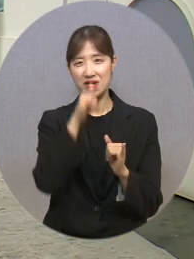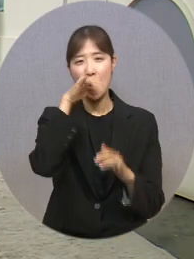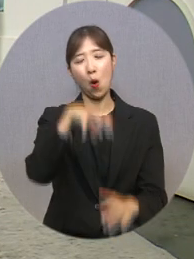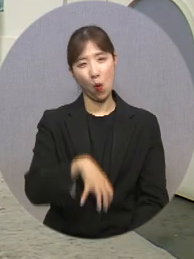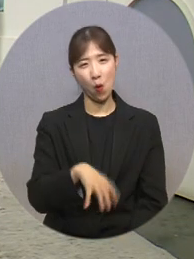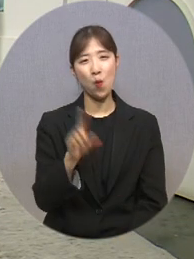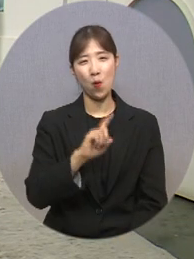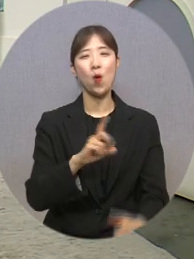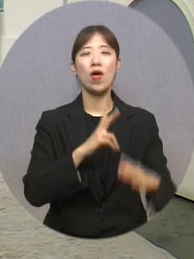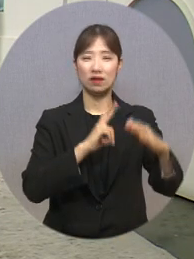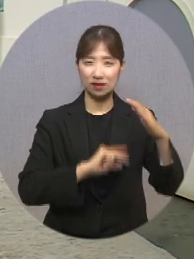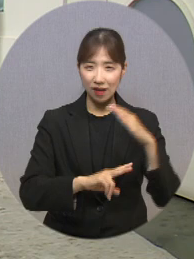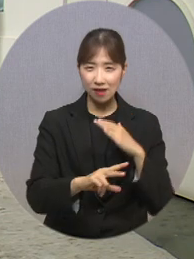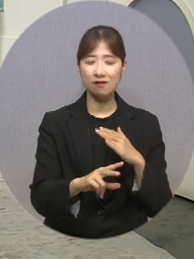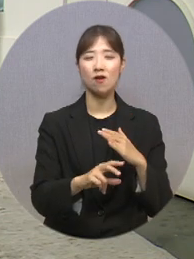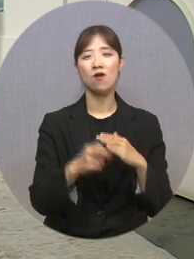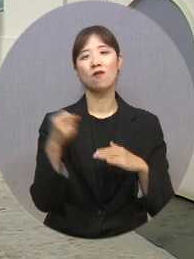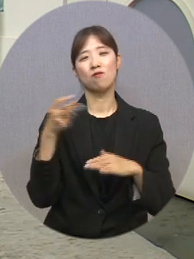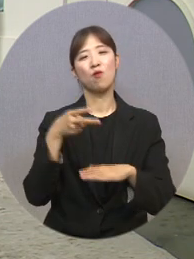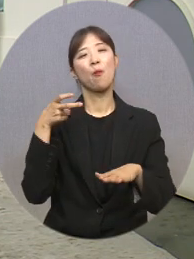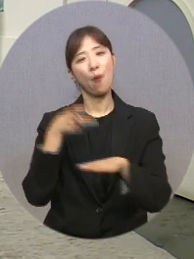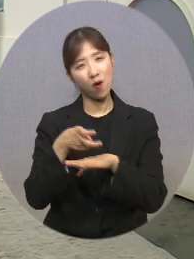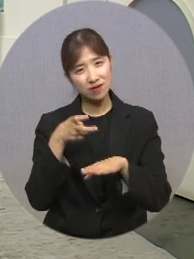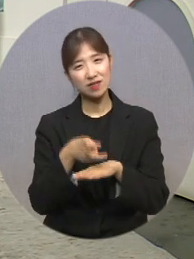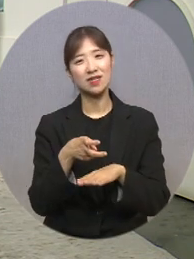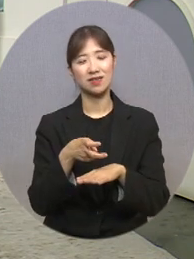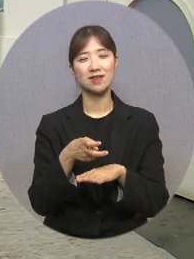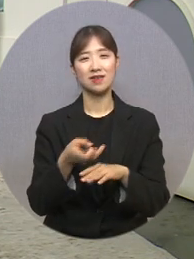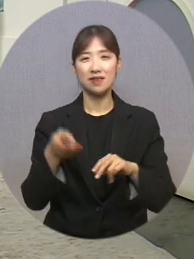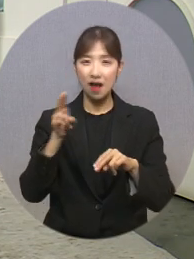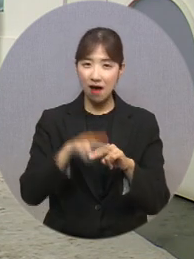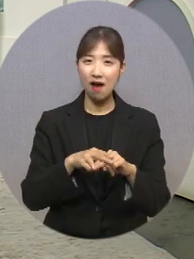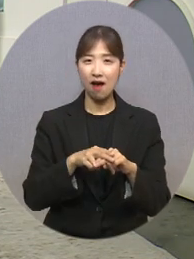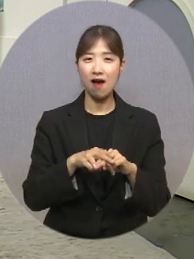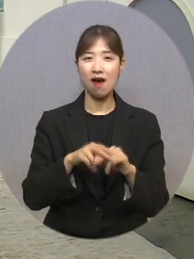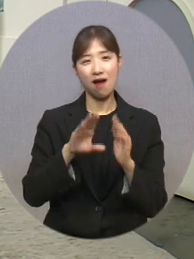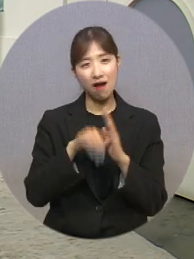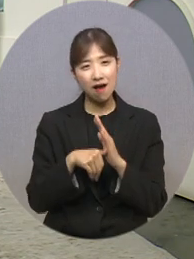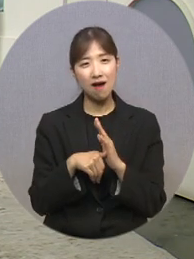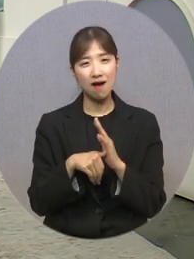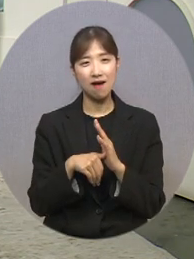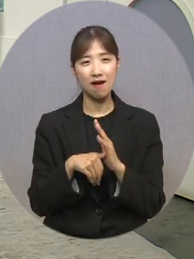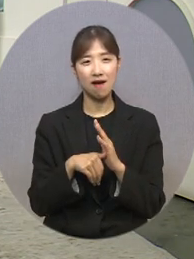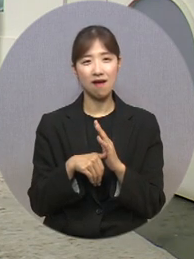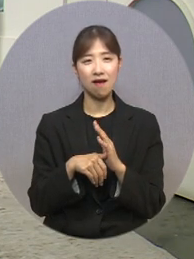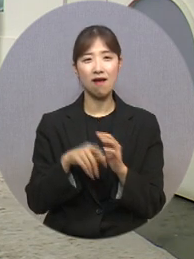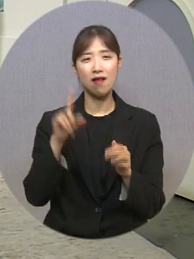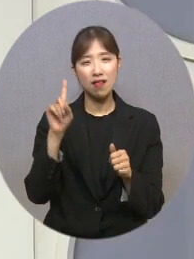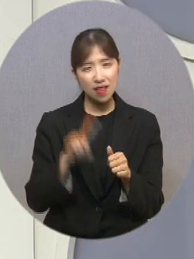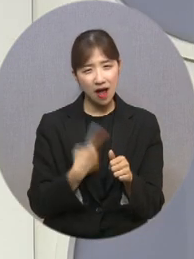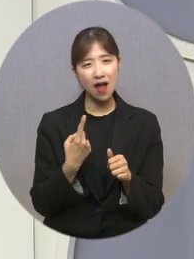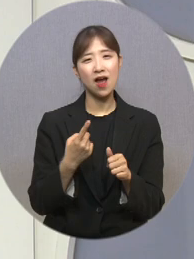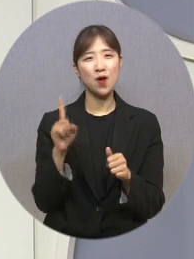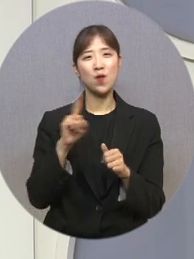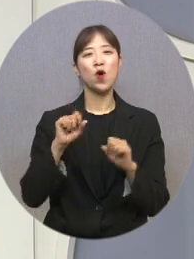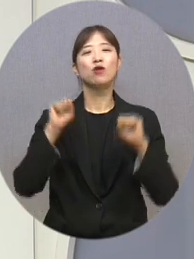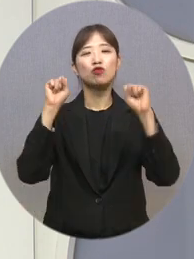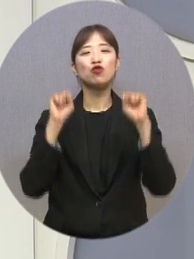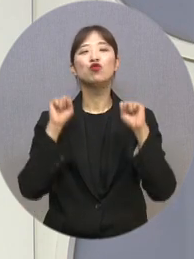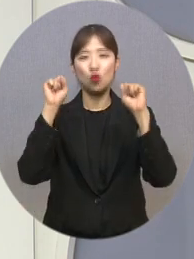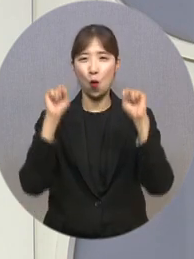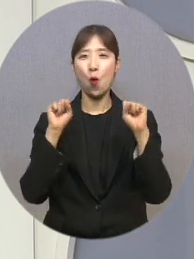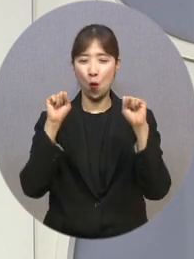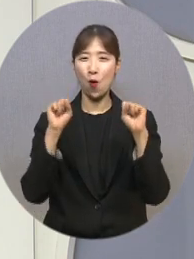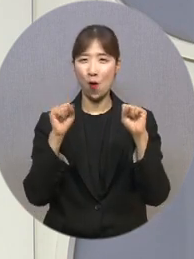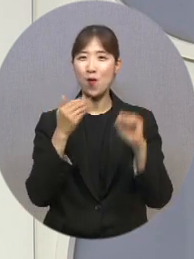뭐라고 할까요? 지하철이라든가 버스라든가 이런 걸 이용하면은 자연적으로 운동을 할 수